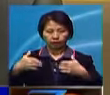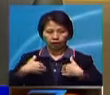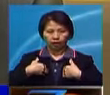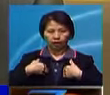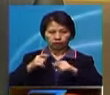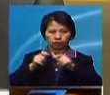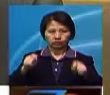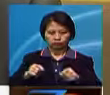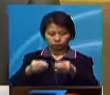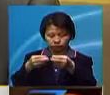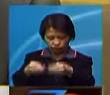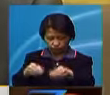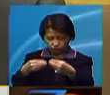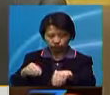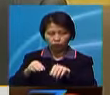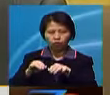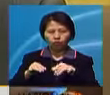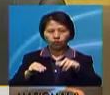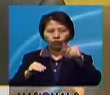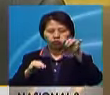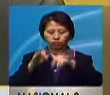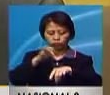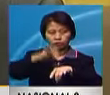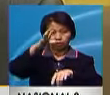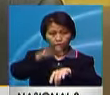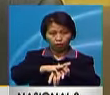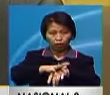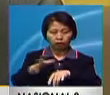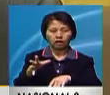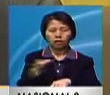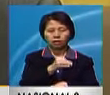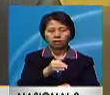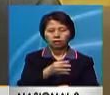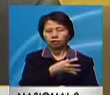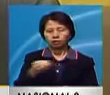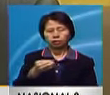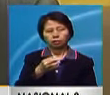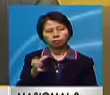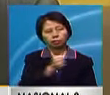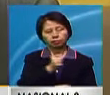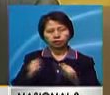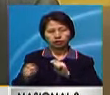tempat-tempat pembiakan nyamuk Aedes dan ambil tindakan